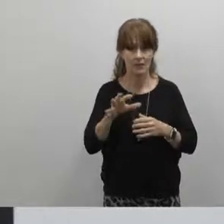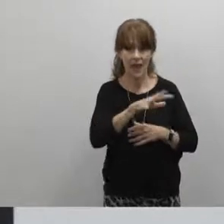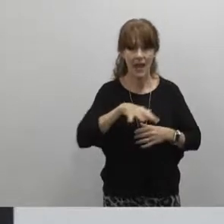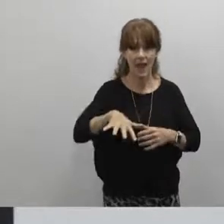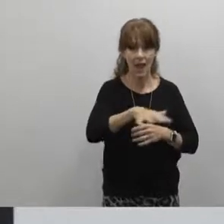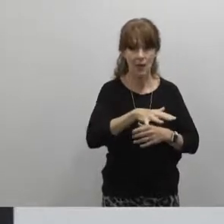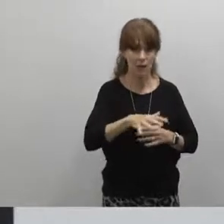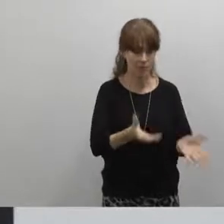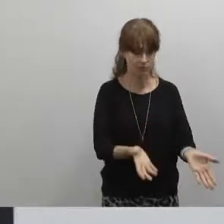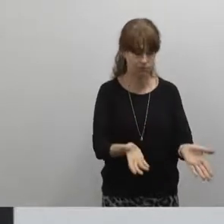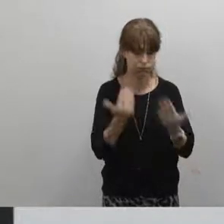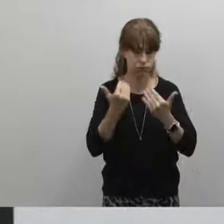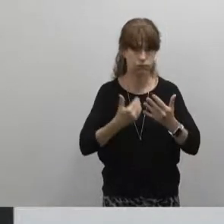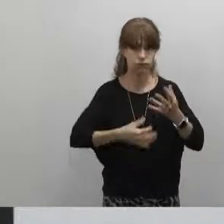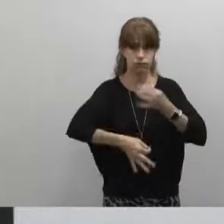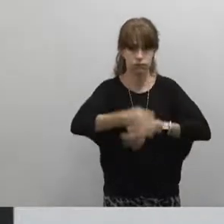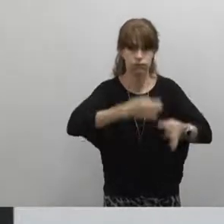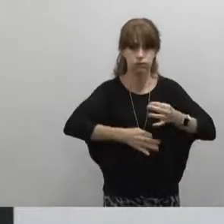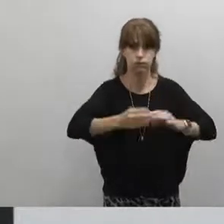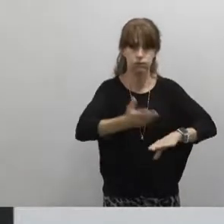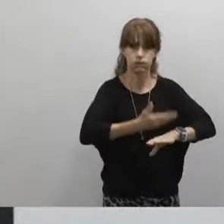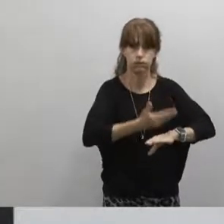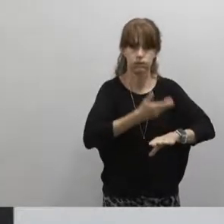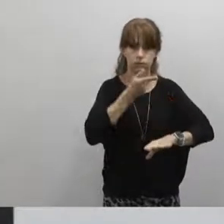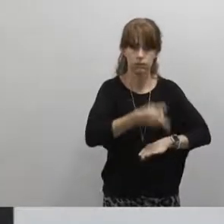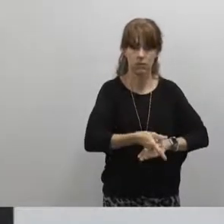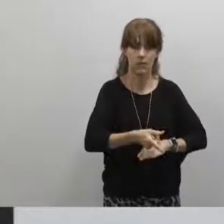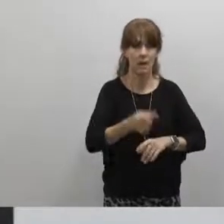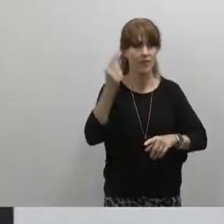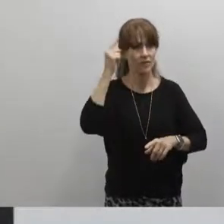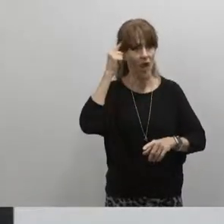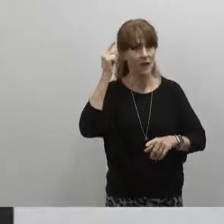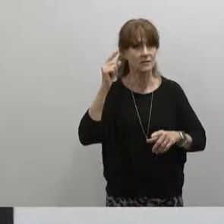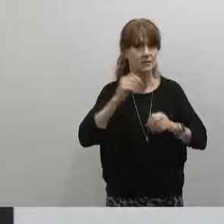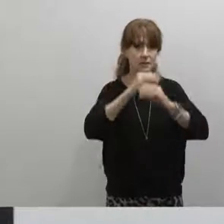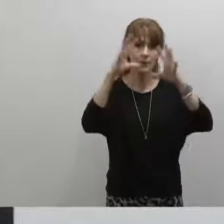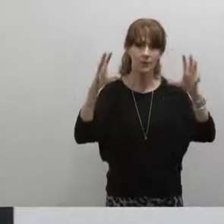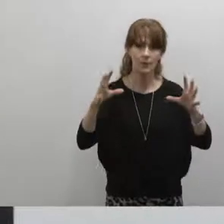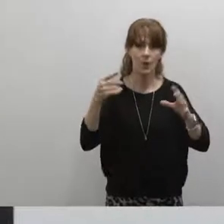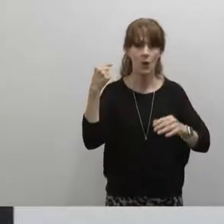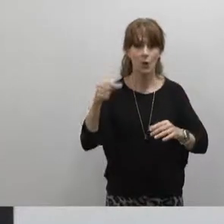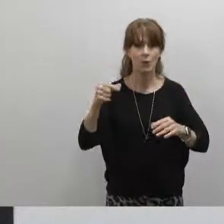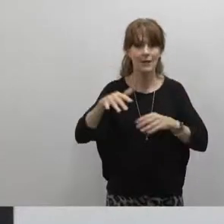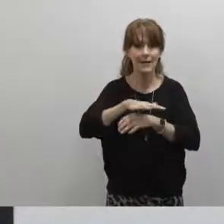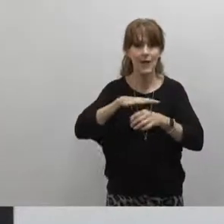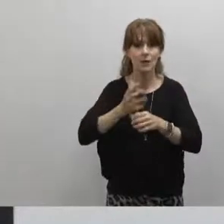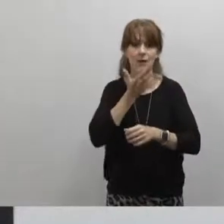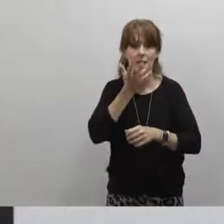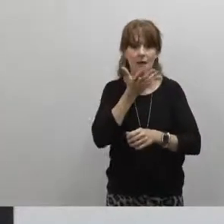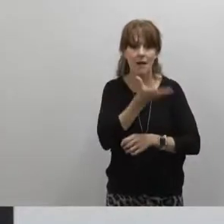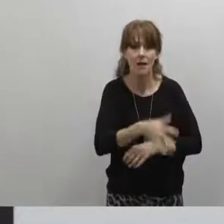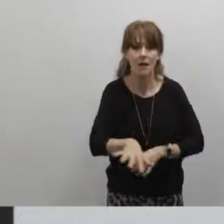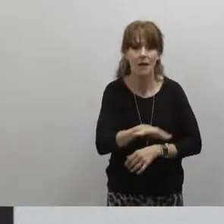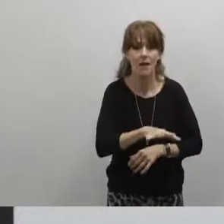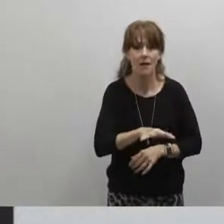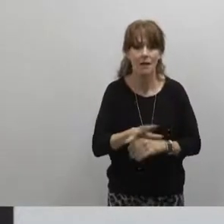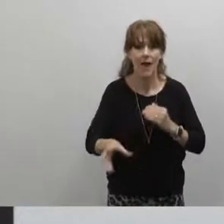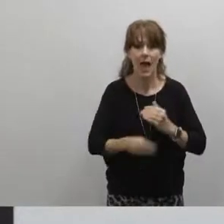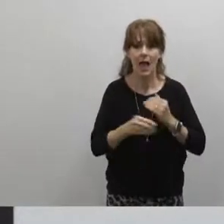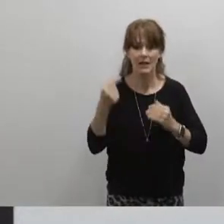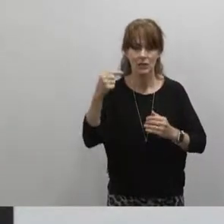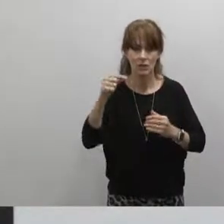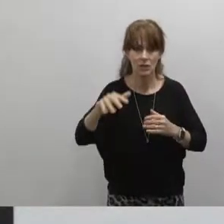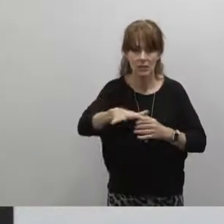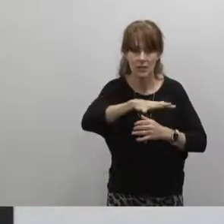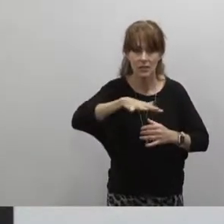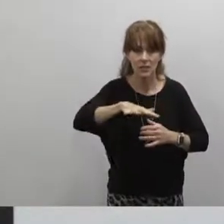dương thơ mấy ai làm bay ai thả cai làm o cai chấm này bài lang về nhà càng khá recycle nữa bị bỏ bài